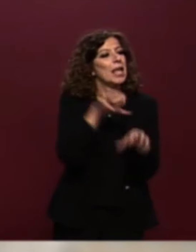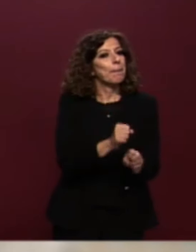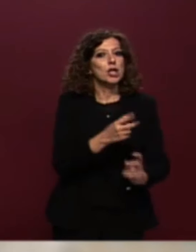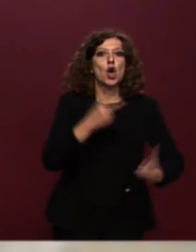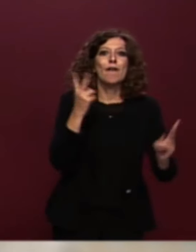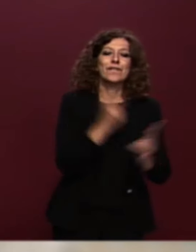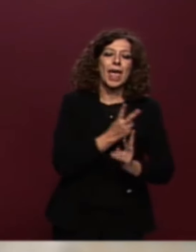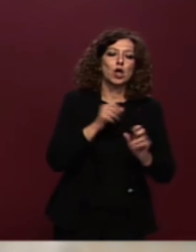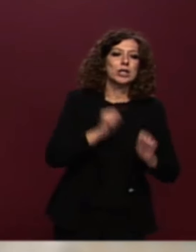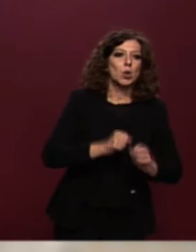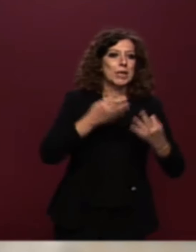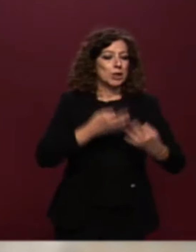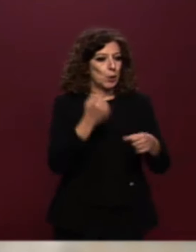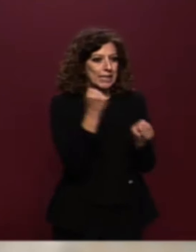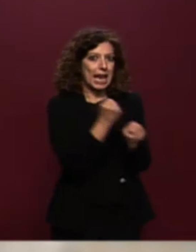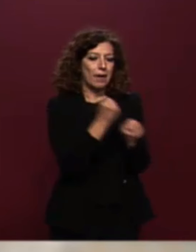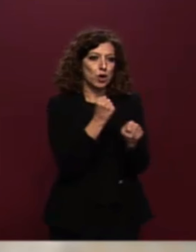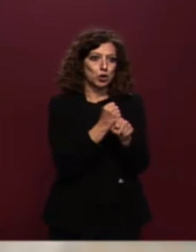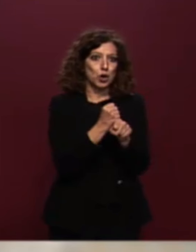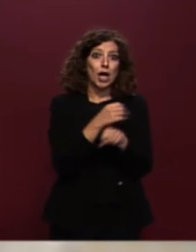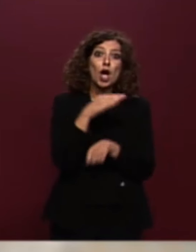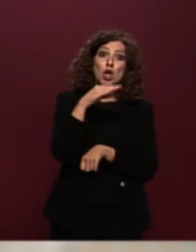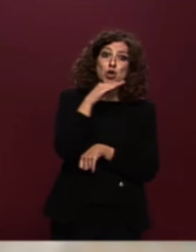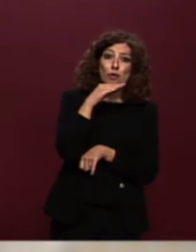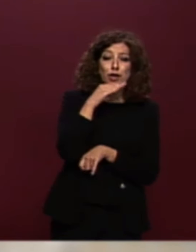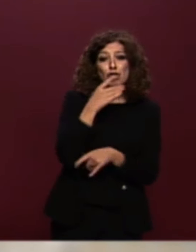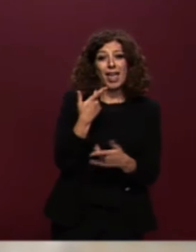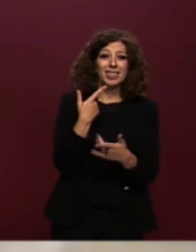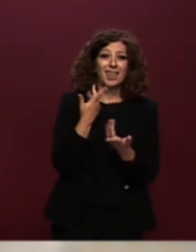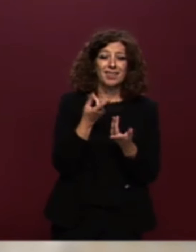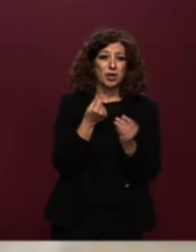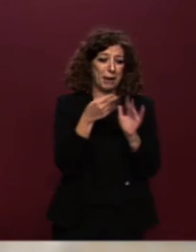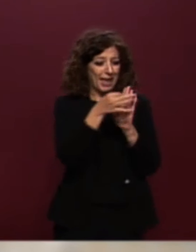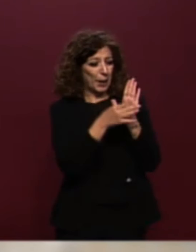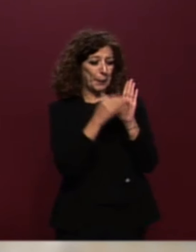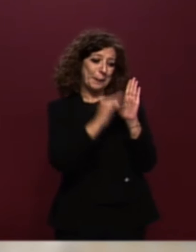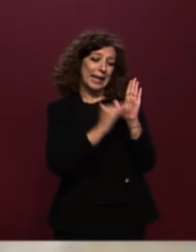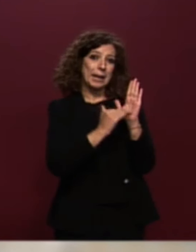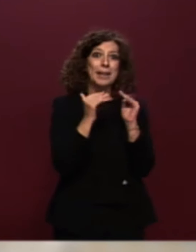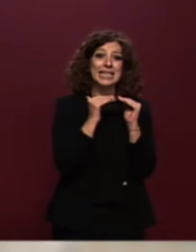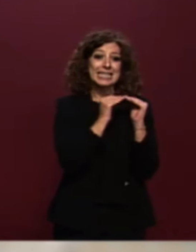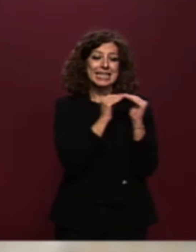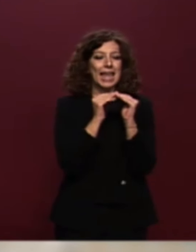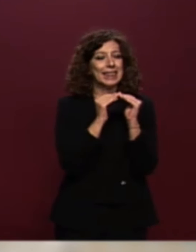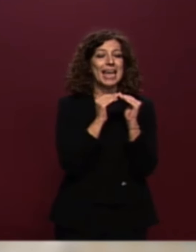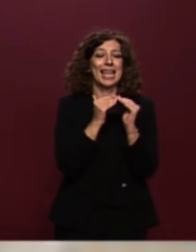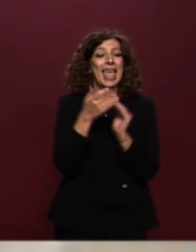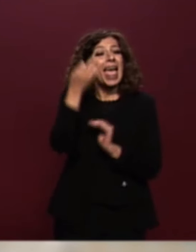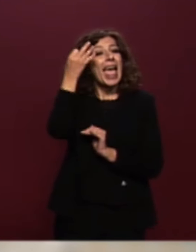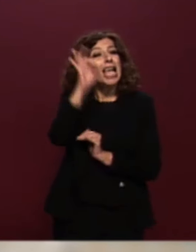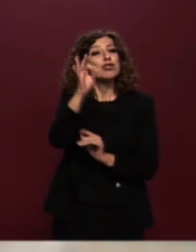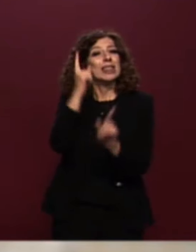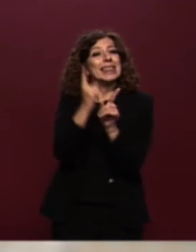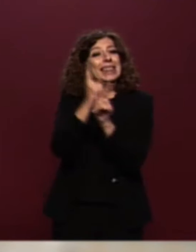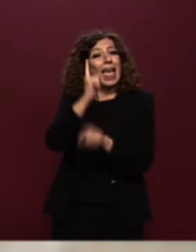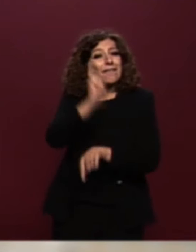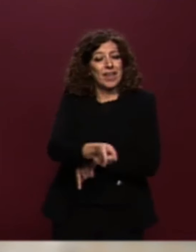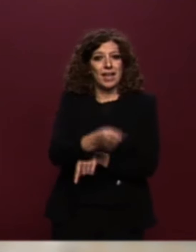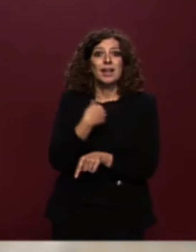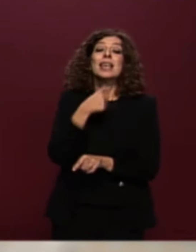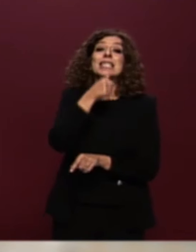sicurezza dei lavoratori. Non basta soddisfare i requisiti minimi, occorre adottare standard di eccellenza, investire in formazione, in